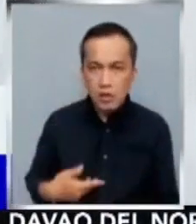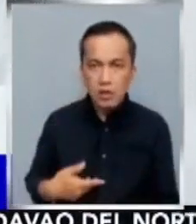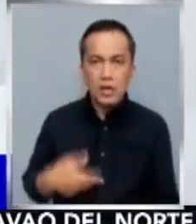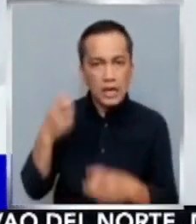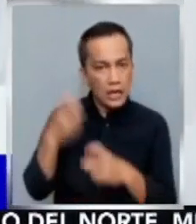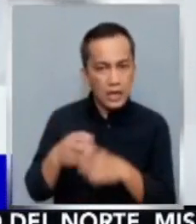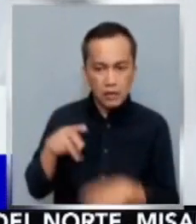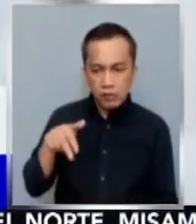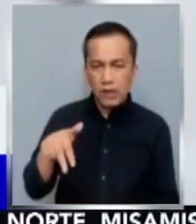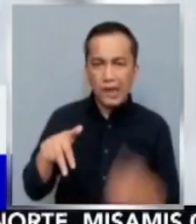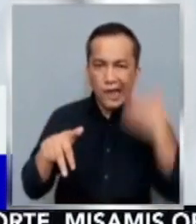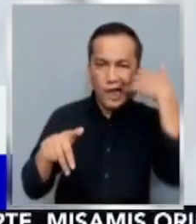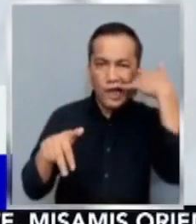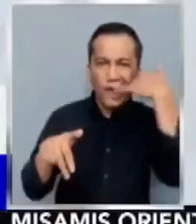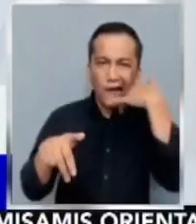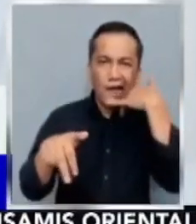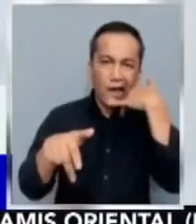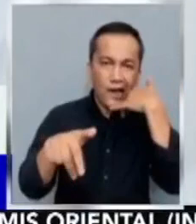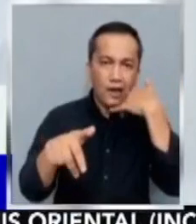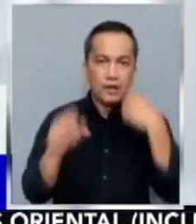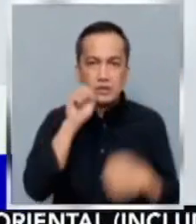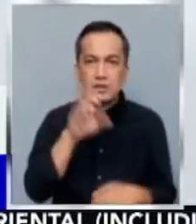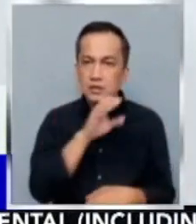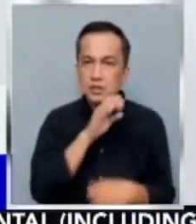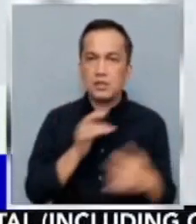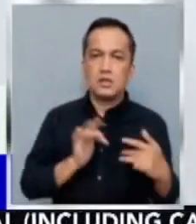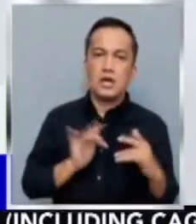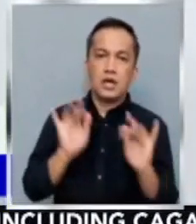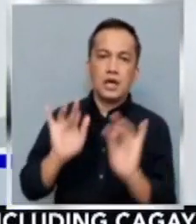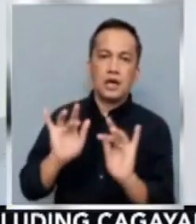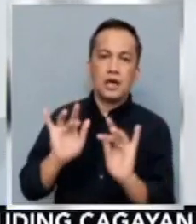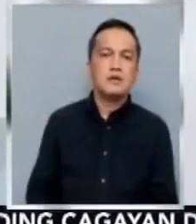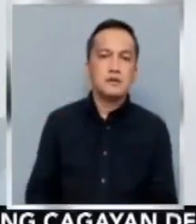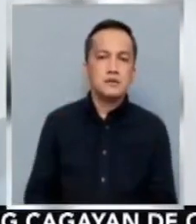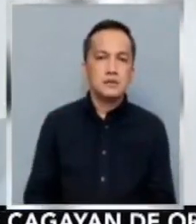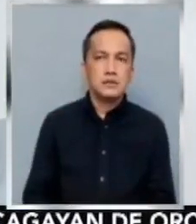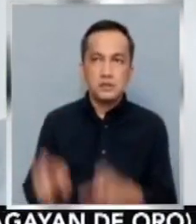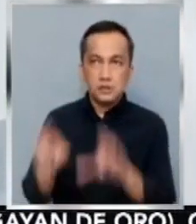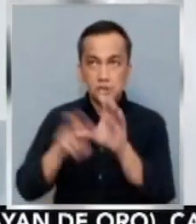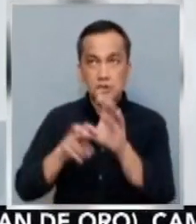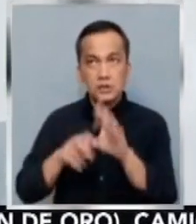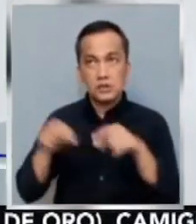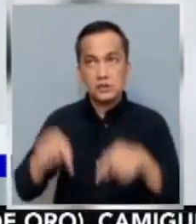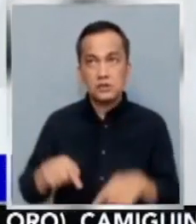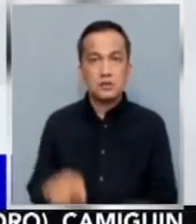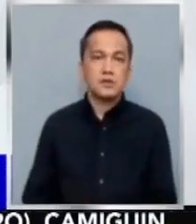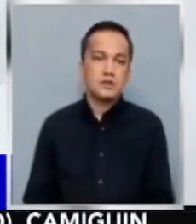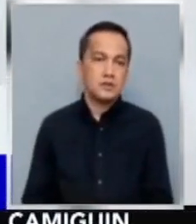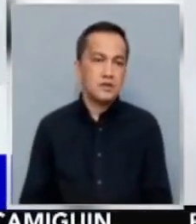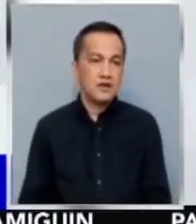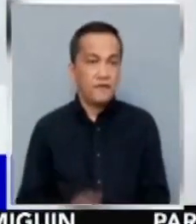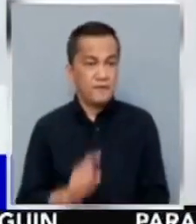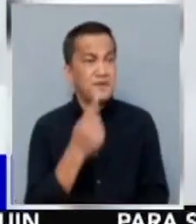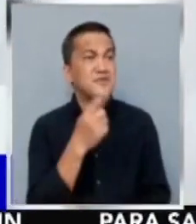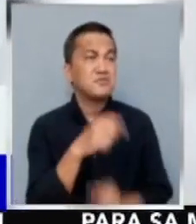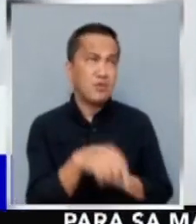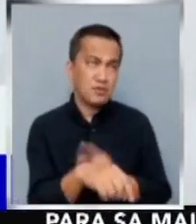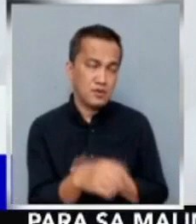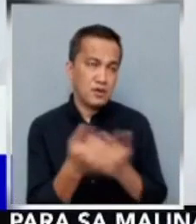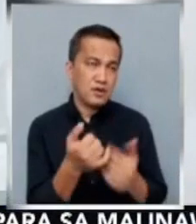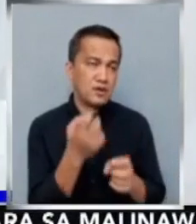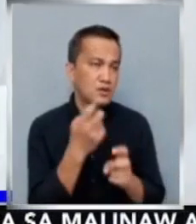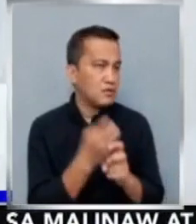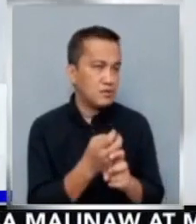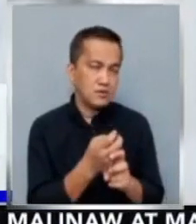na nga ako. Pati mga senior nakakaawa. Dito pinakasakayan daw. First time po kasi namin ngayon, kaya ang hirap po. Nakapapa po